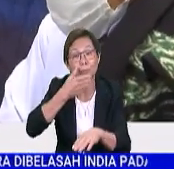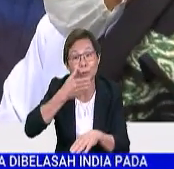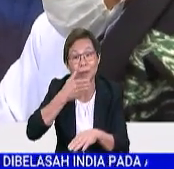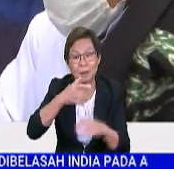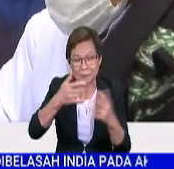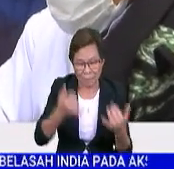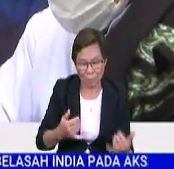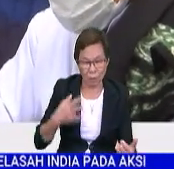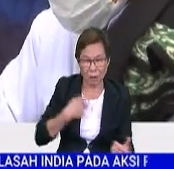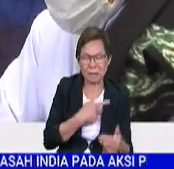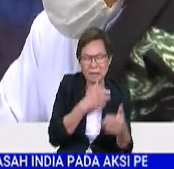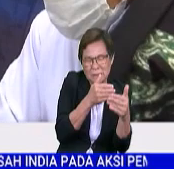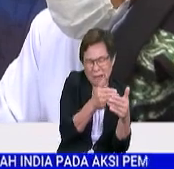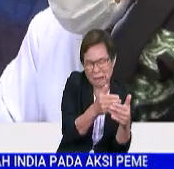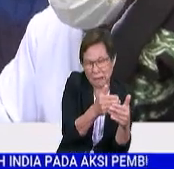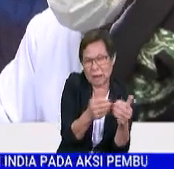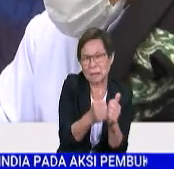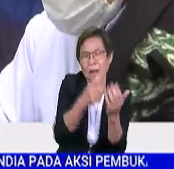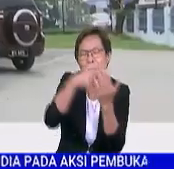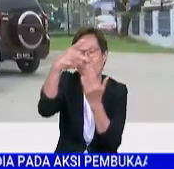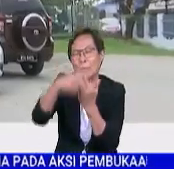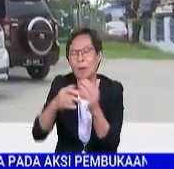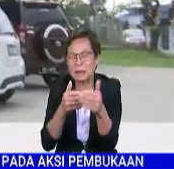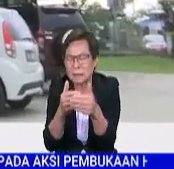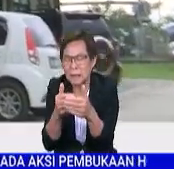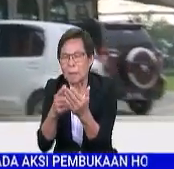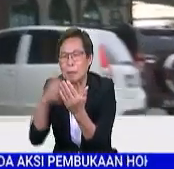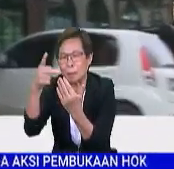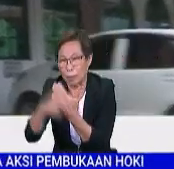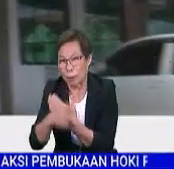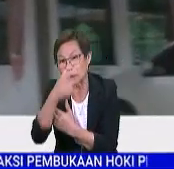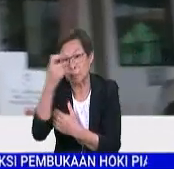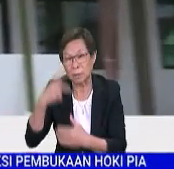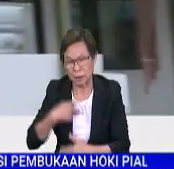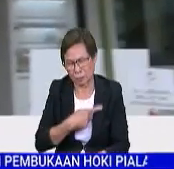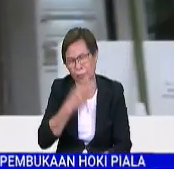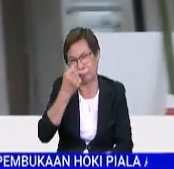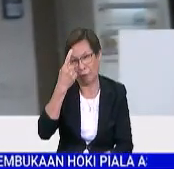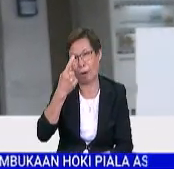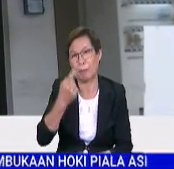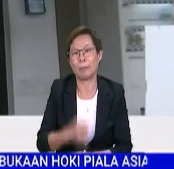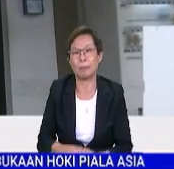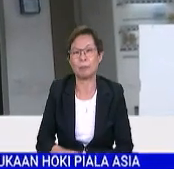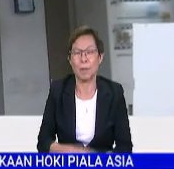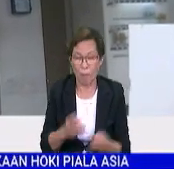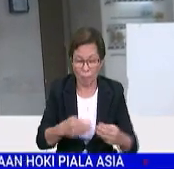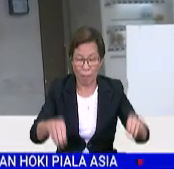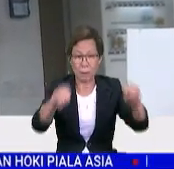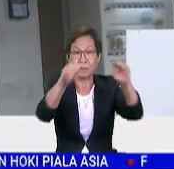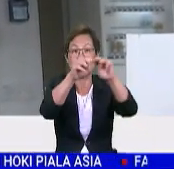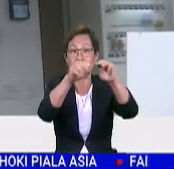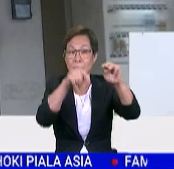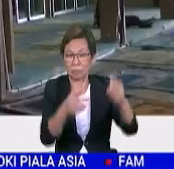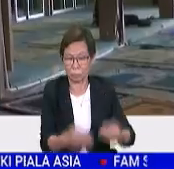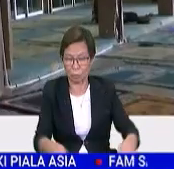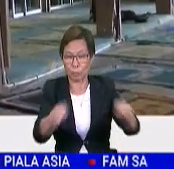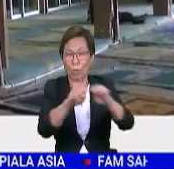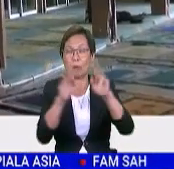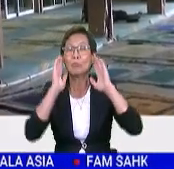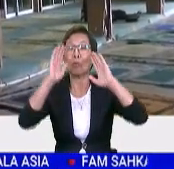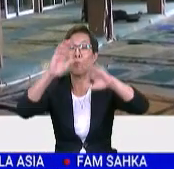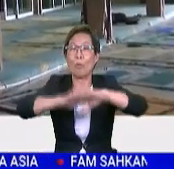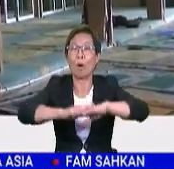masa ini kita dekat-dekatlah dengan program-program masjid ini kerana kita faham bahawa masjid in merupakan rumah ibadah bagi